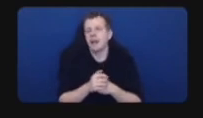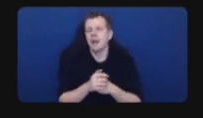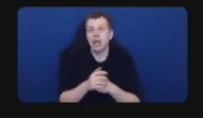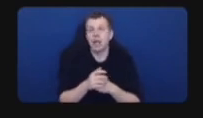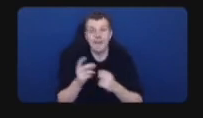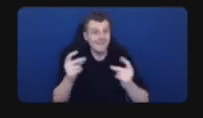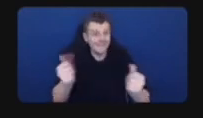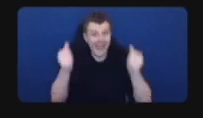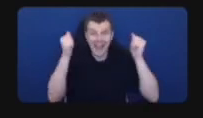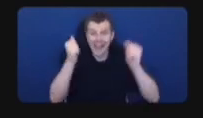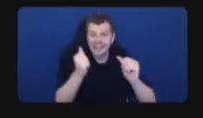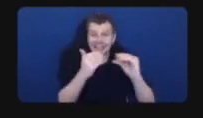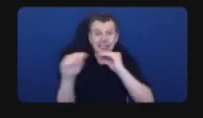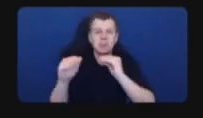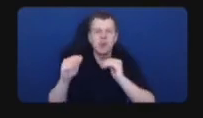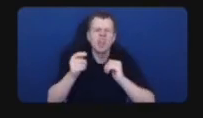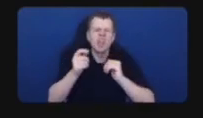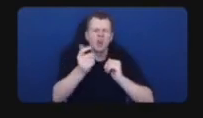间。